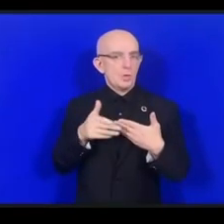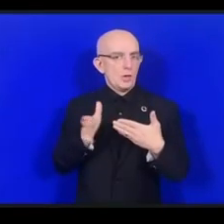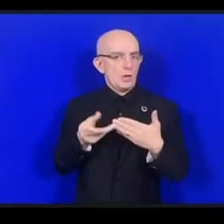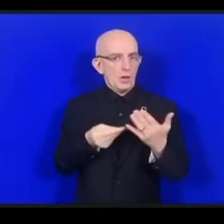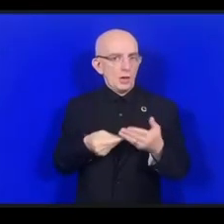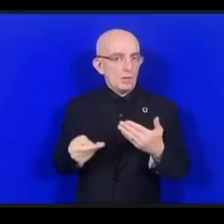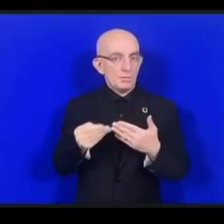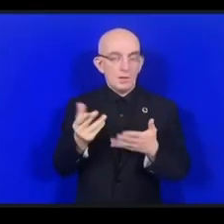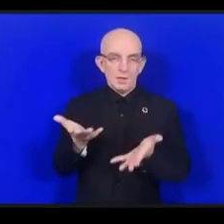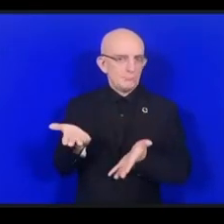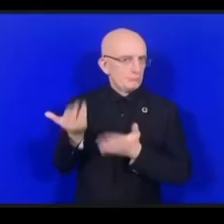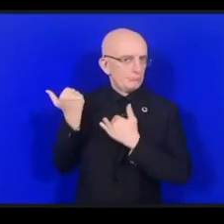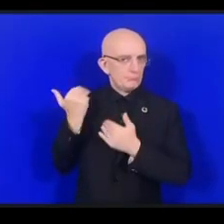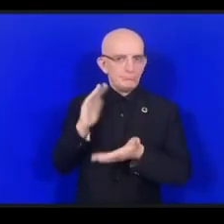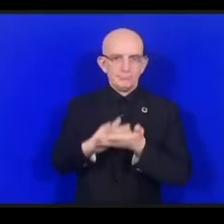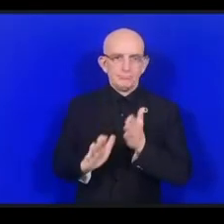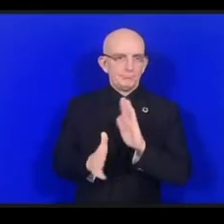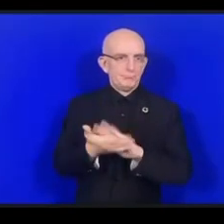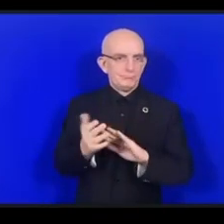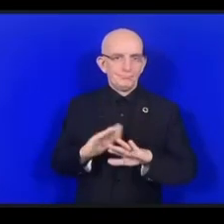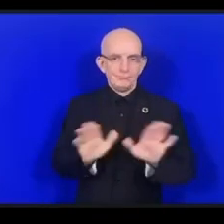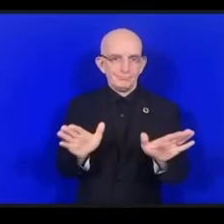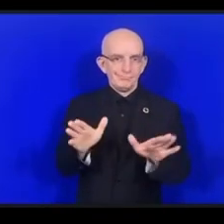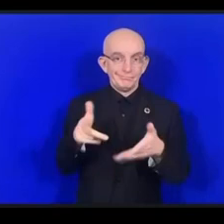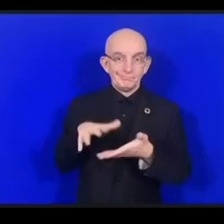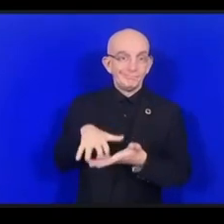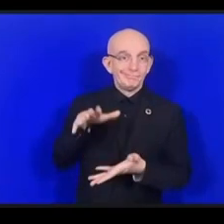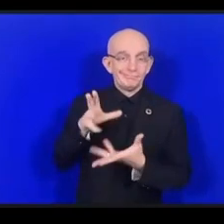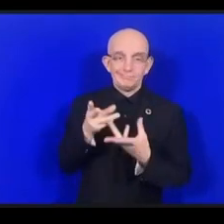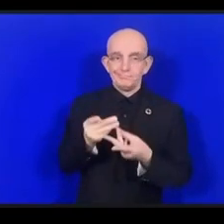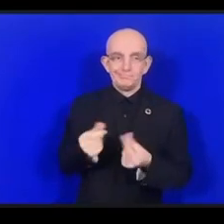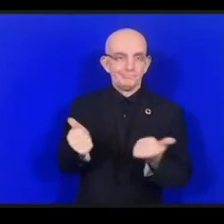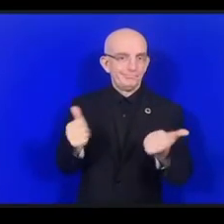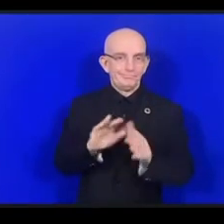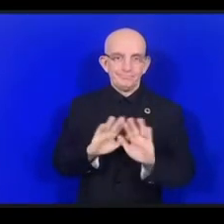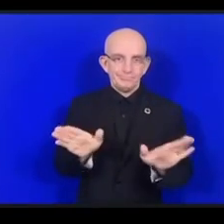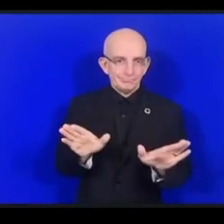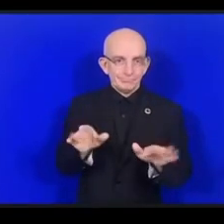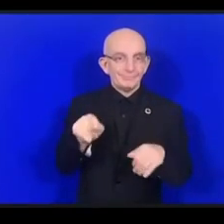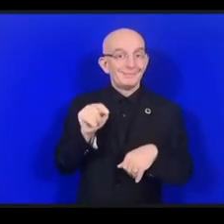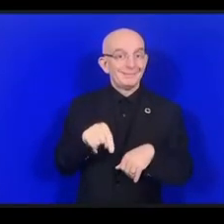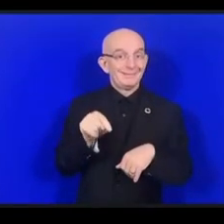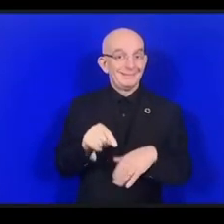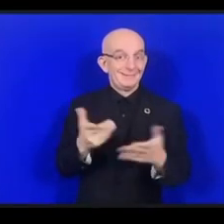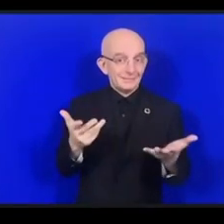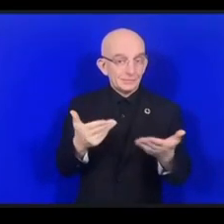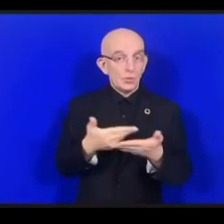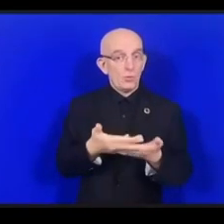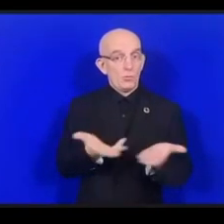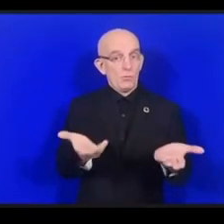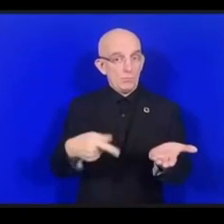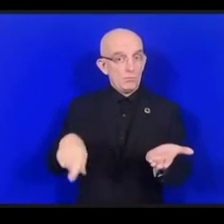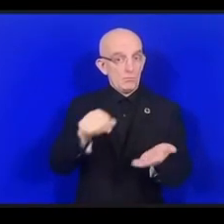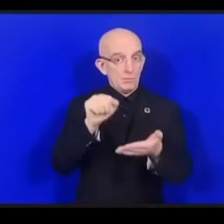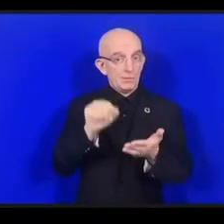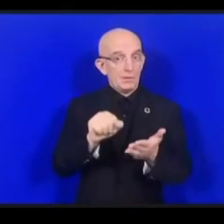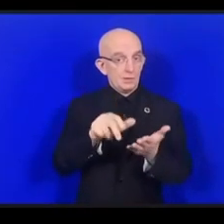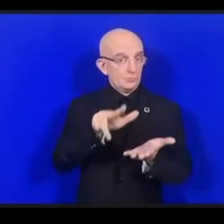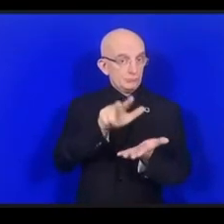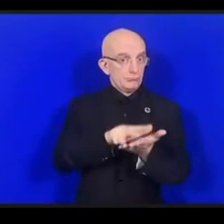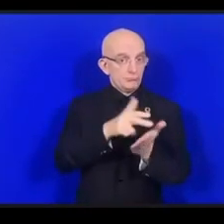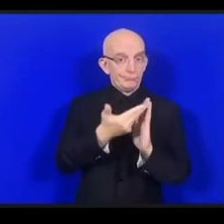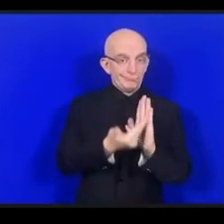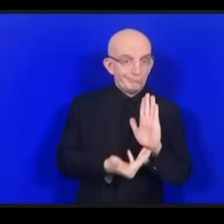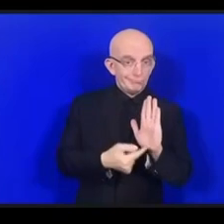些开放性的知识和资源，教育性的资源，它不是存在在某一个地